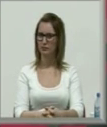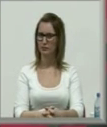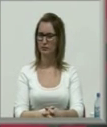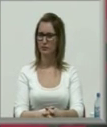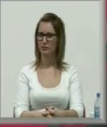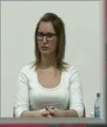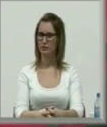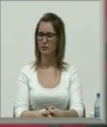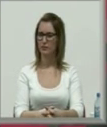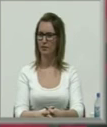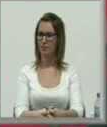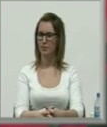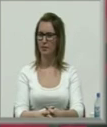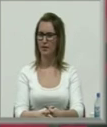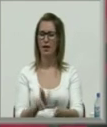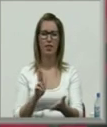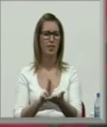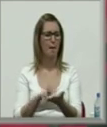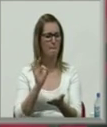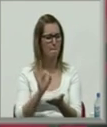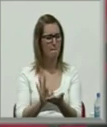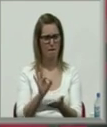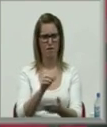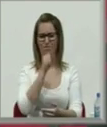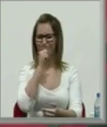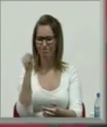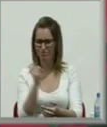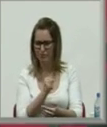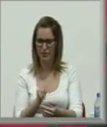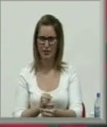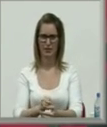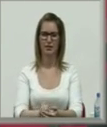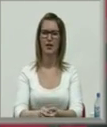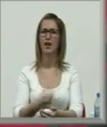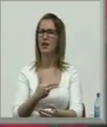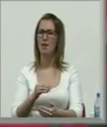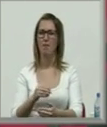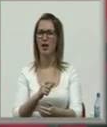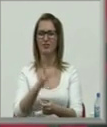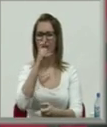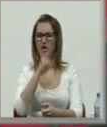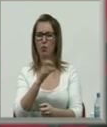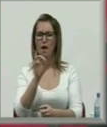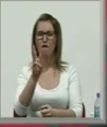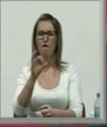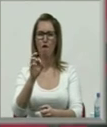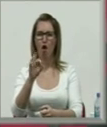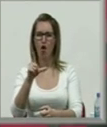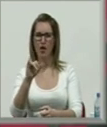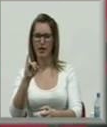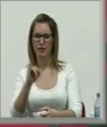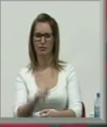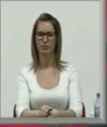na pewno z naszej strony nigdy w żadnym przypadku nie ma ani złej woli, ani jakiegoś, nie